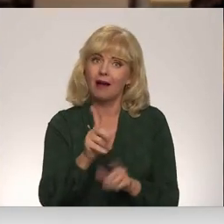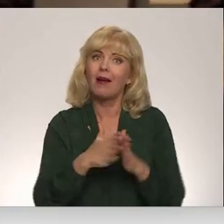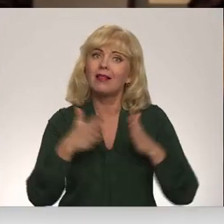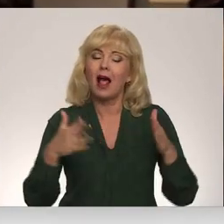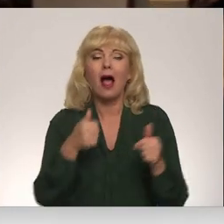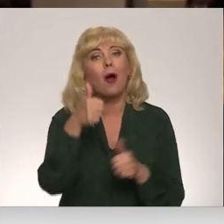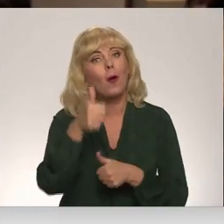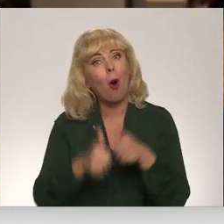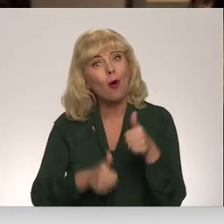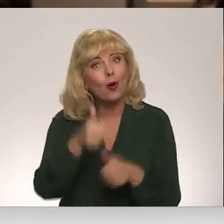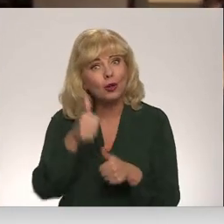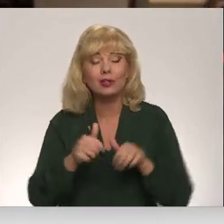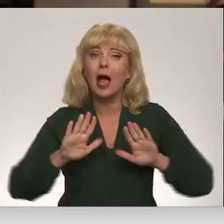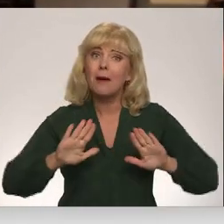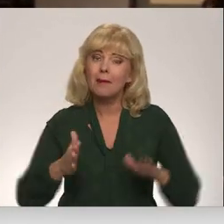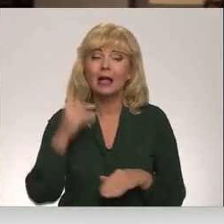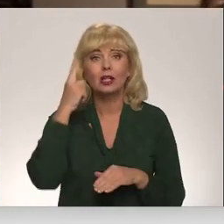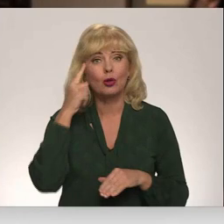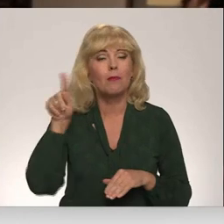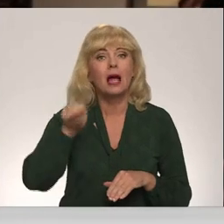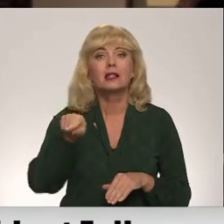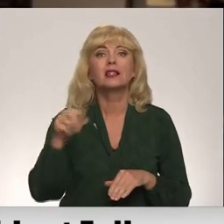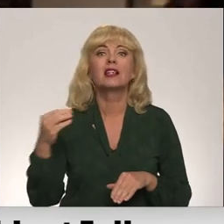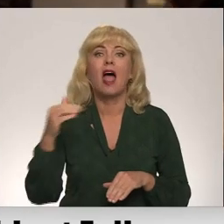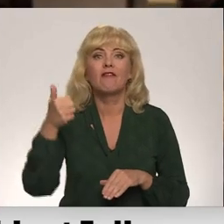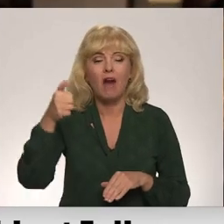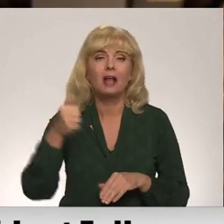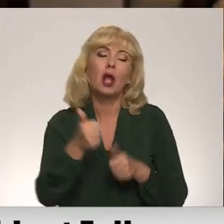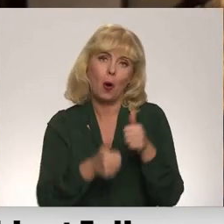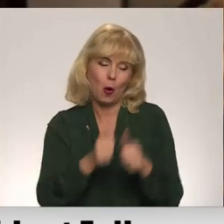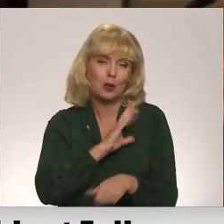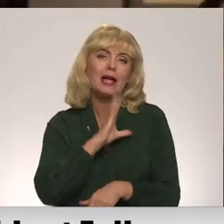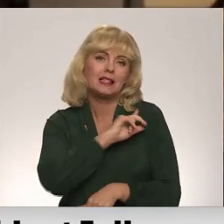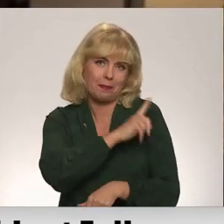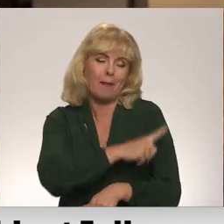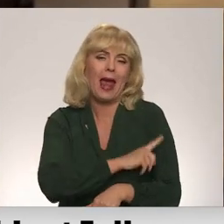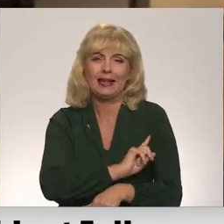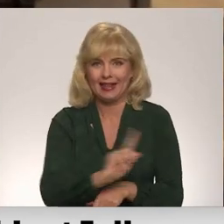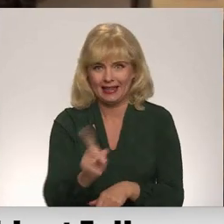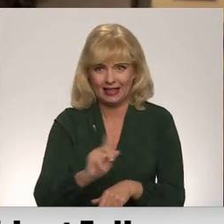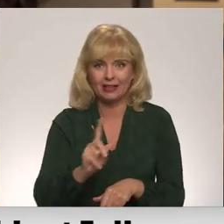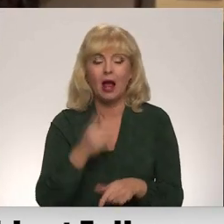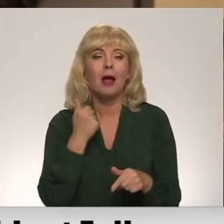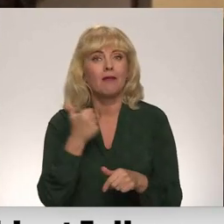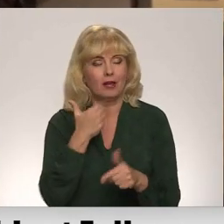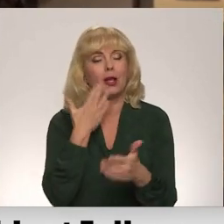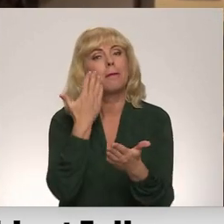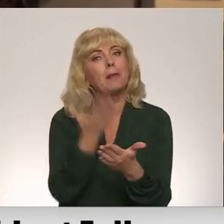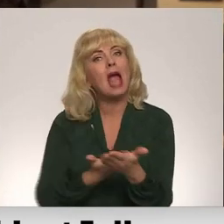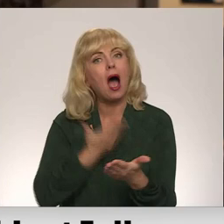lielāka. Bet es domāju, ka Stefānija ir pilnībā konkurentspējīga, kas īstenībā pierāda viņa